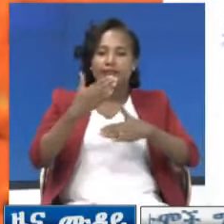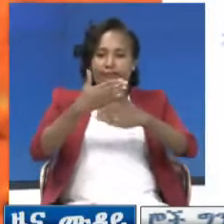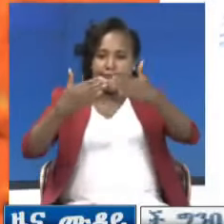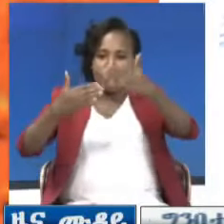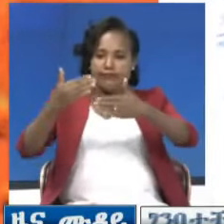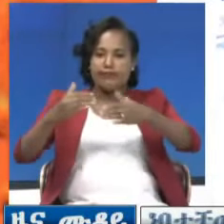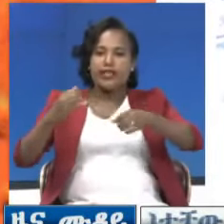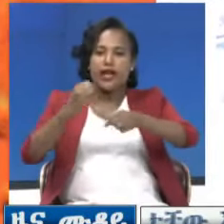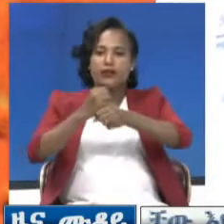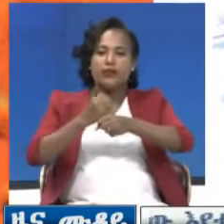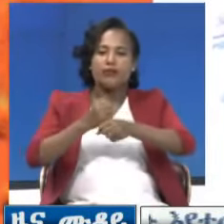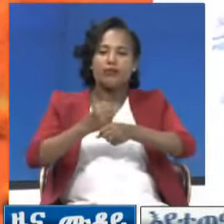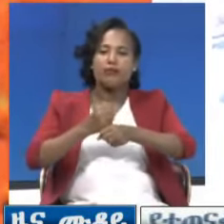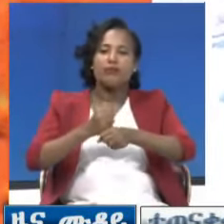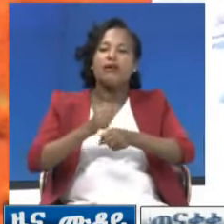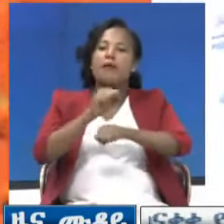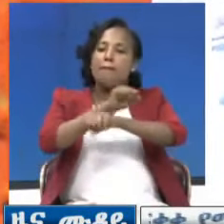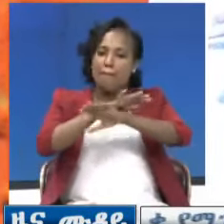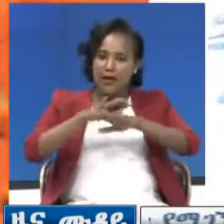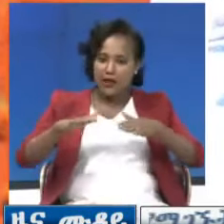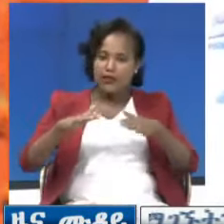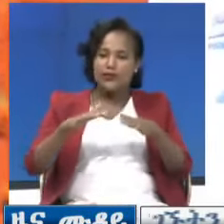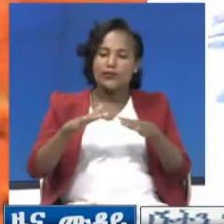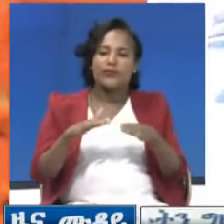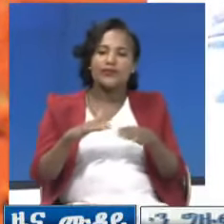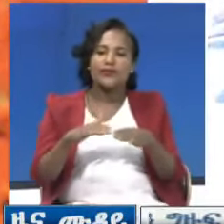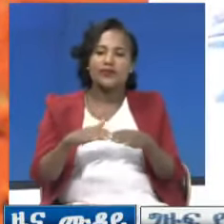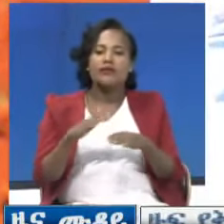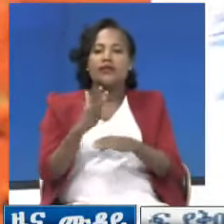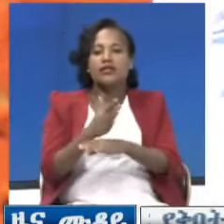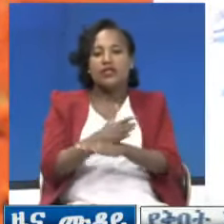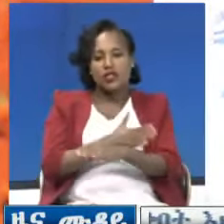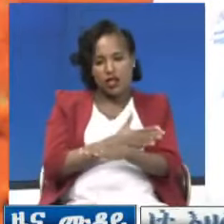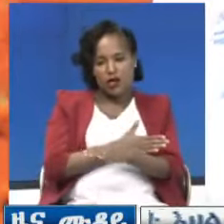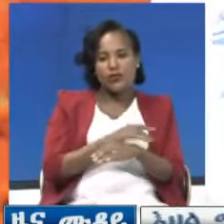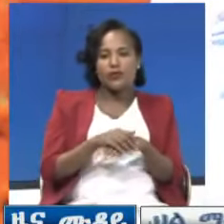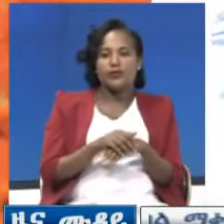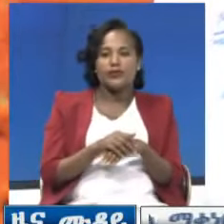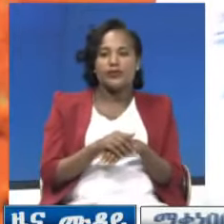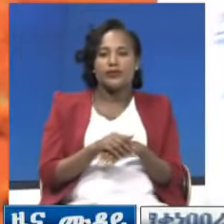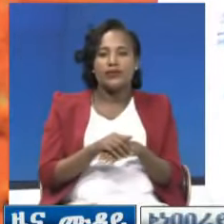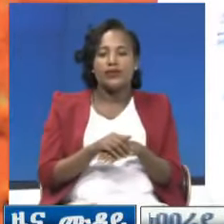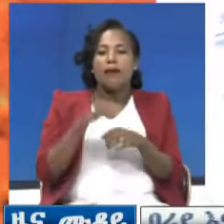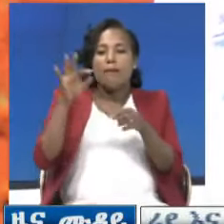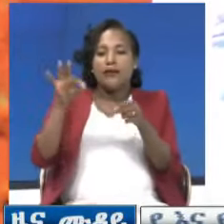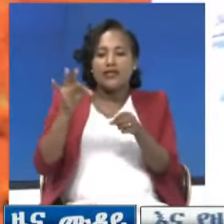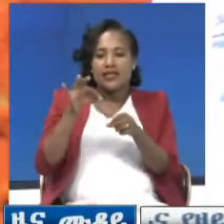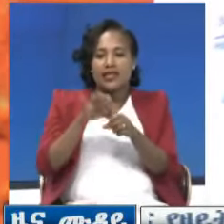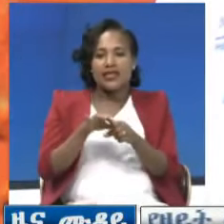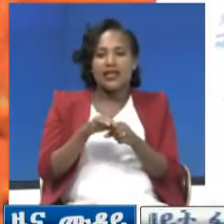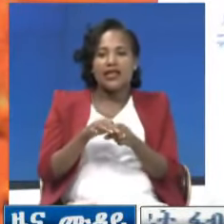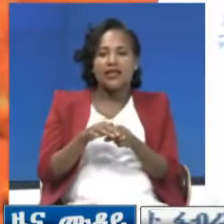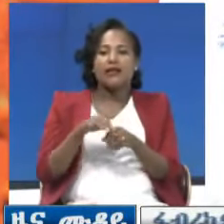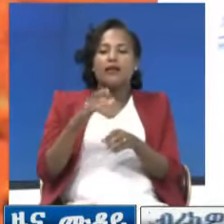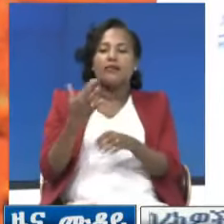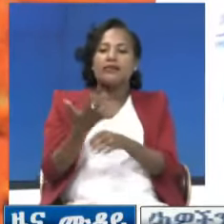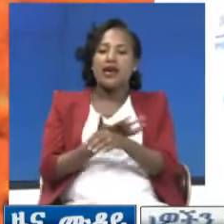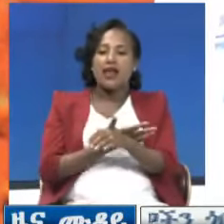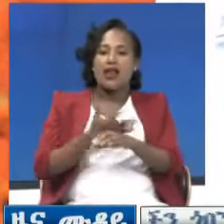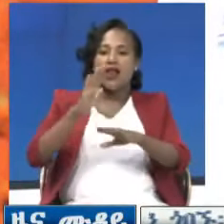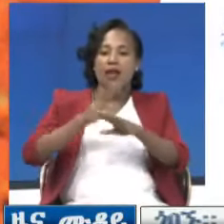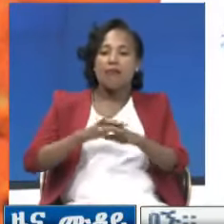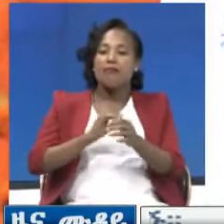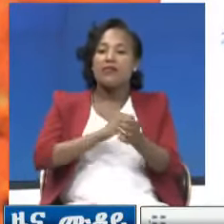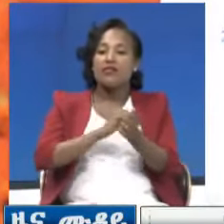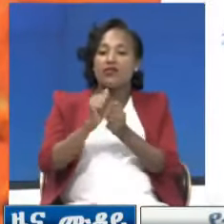ተያይዞ የሚሸረሸሩት መሬቶች የአገገሙ በችግኝ ላይም በዝሆን የሳር ላይም የሚገረበሱት